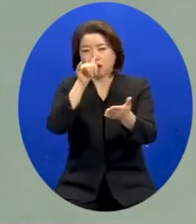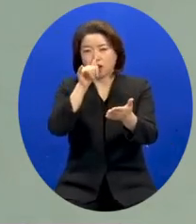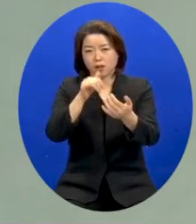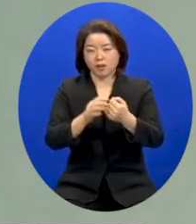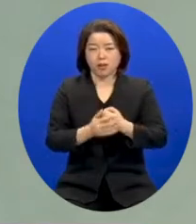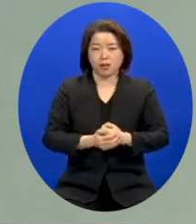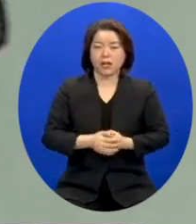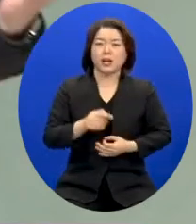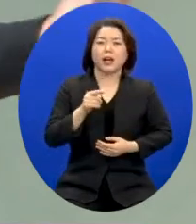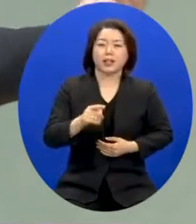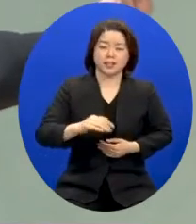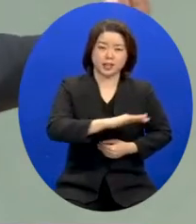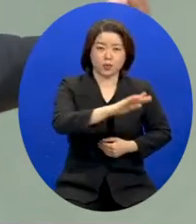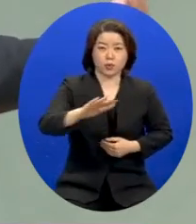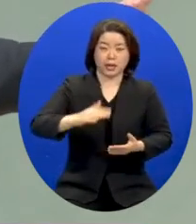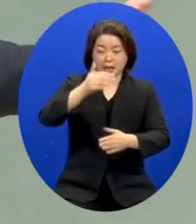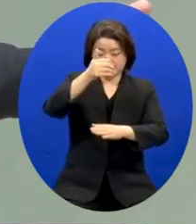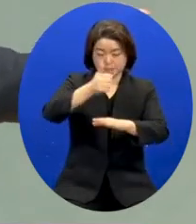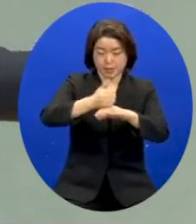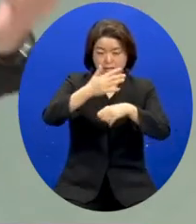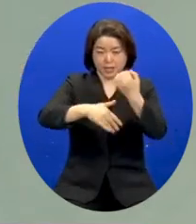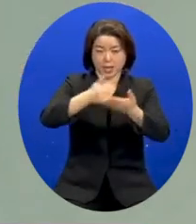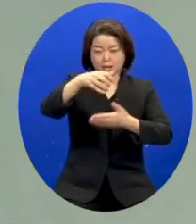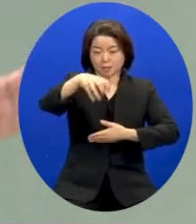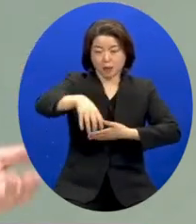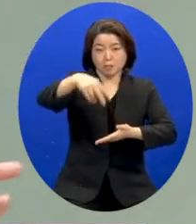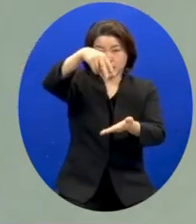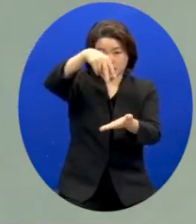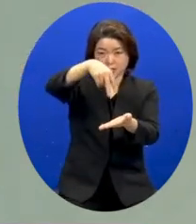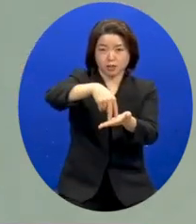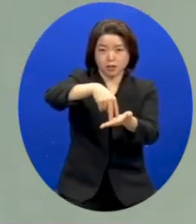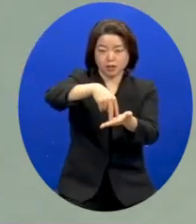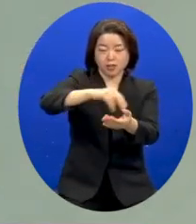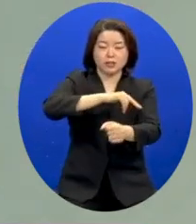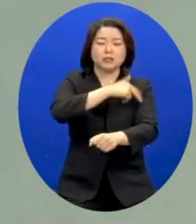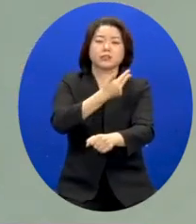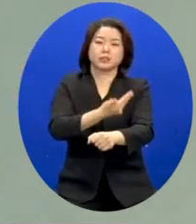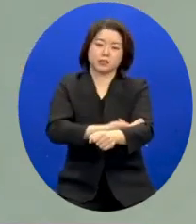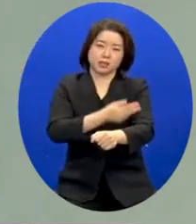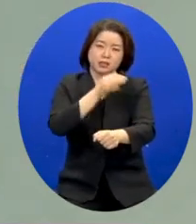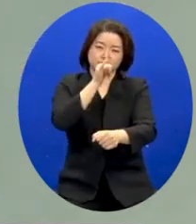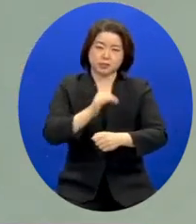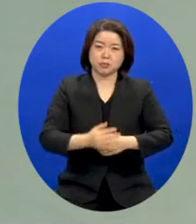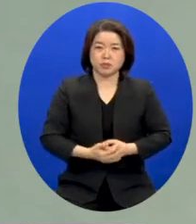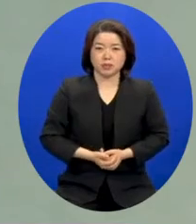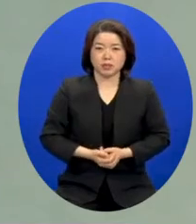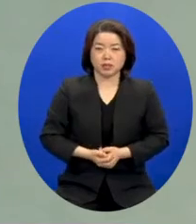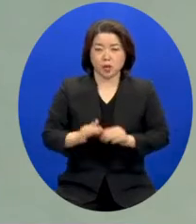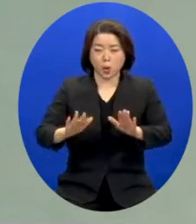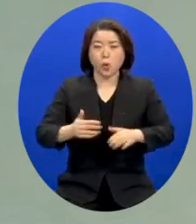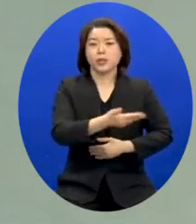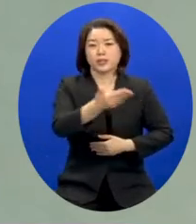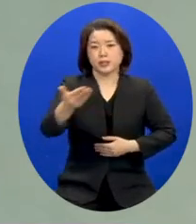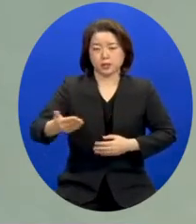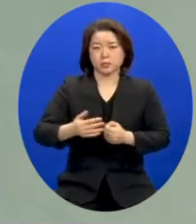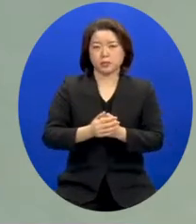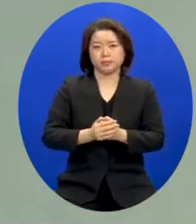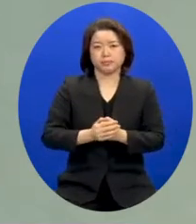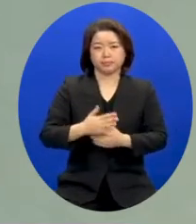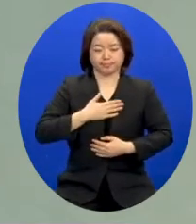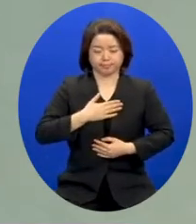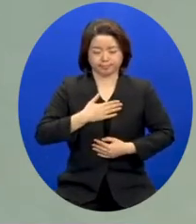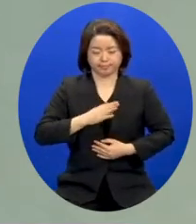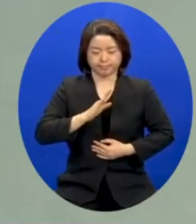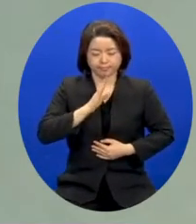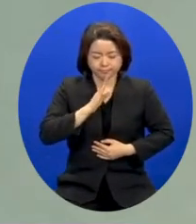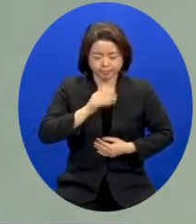이것이 우리가 마지막 하나님 앞에 설 때 하나님 앞에 설 수 있는 자격입니다. 오늘 여러분들은 여러분이 정말